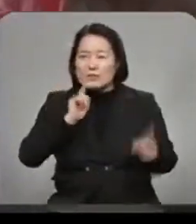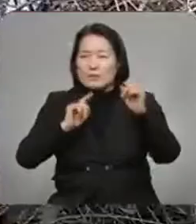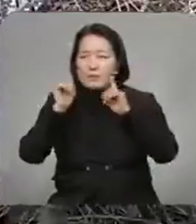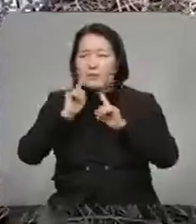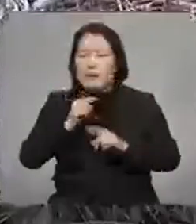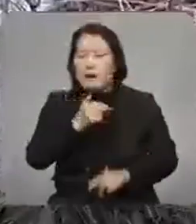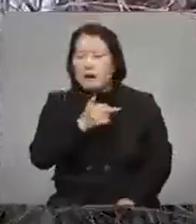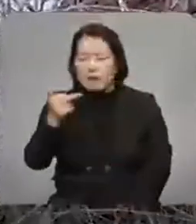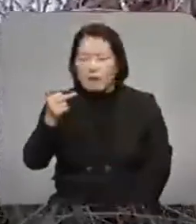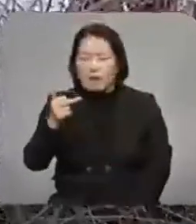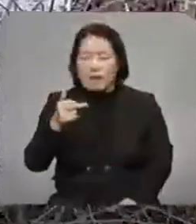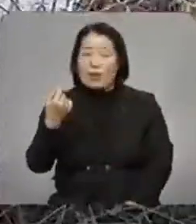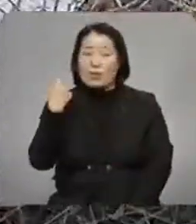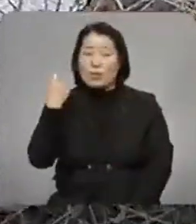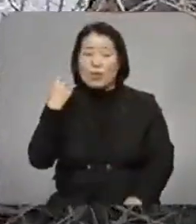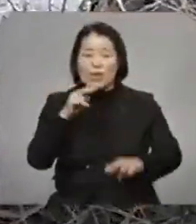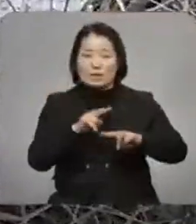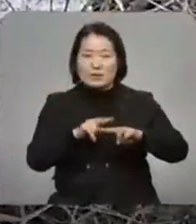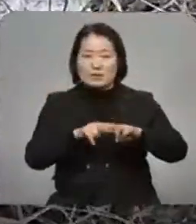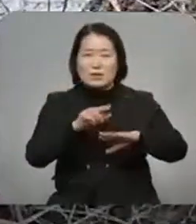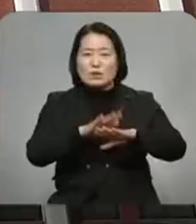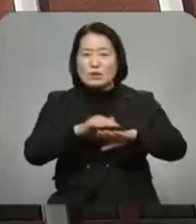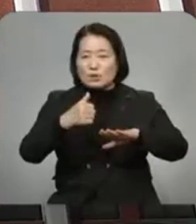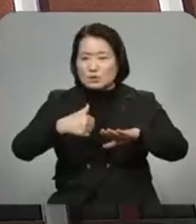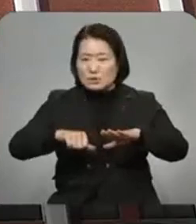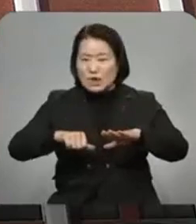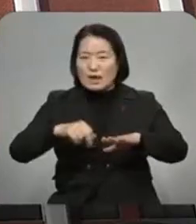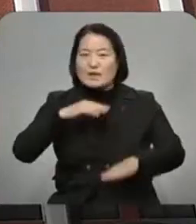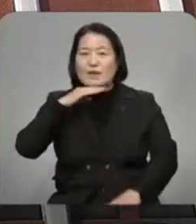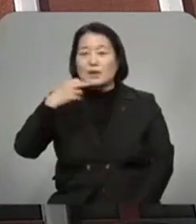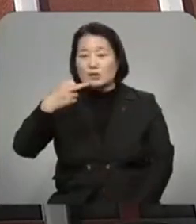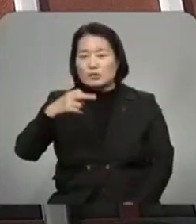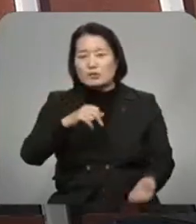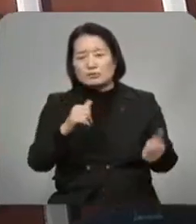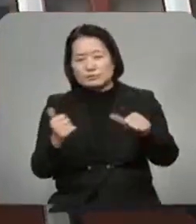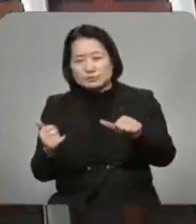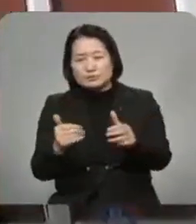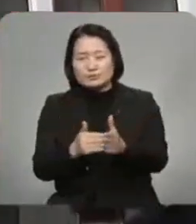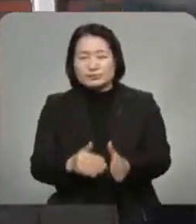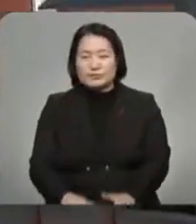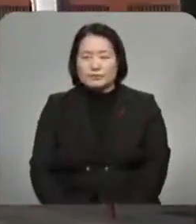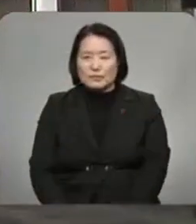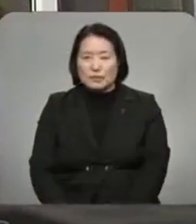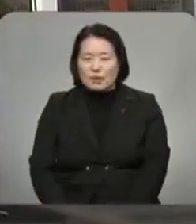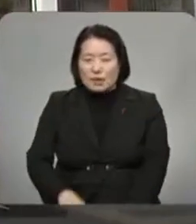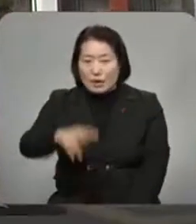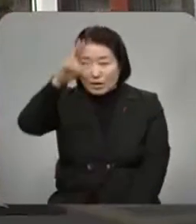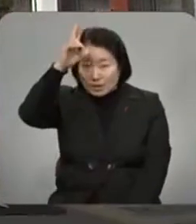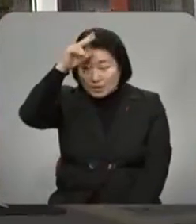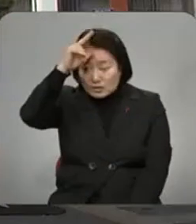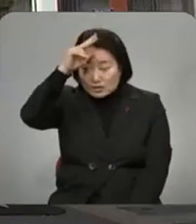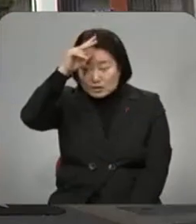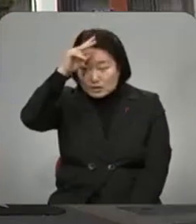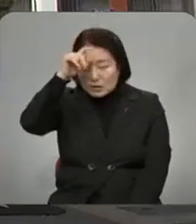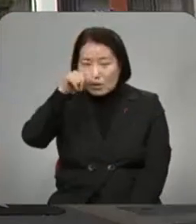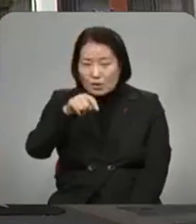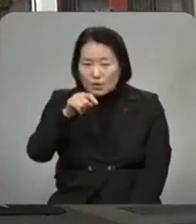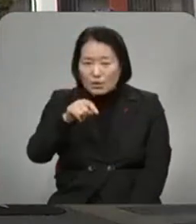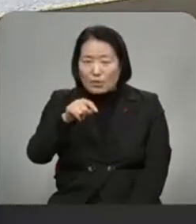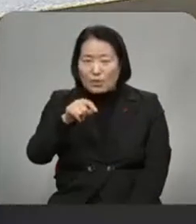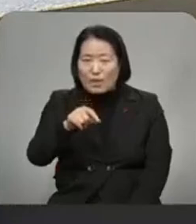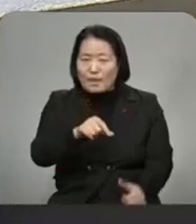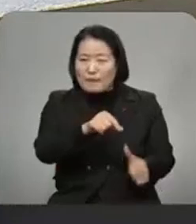뒷자리에 타고 있던 손자 12살 도군이 숨졌습니다 경찰은 교통사고처리 법상 치사 혐의로